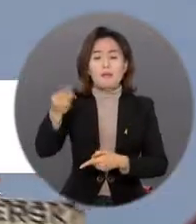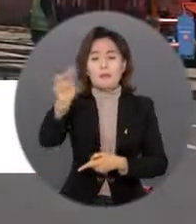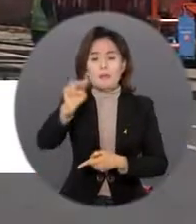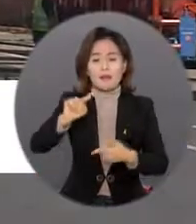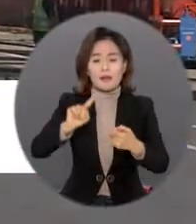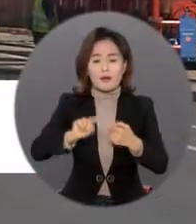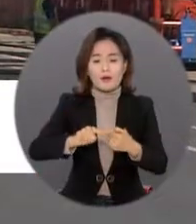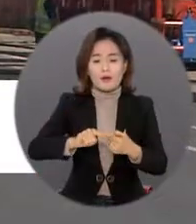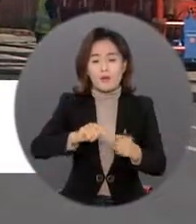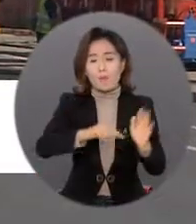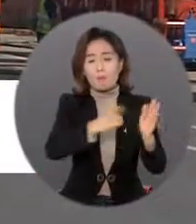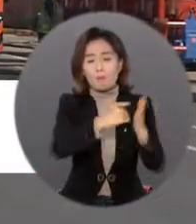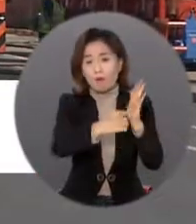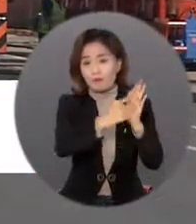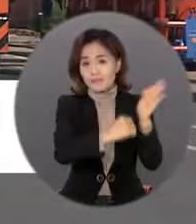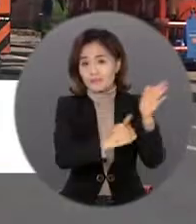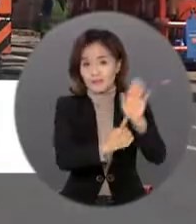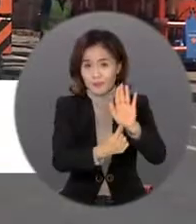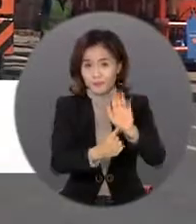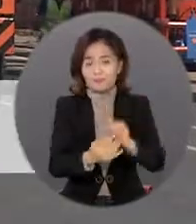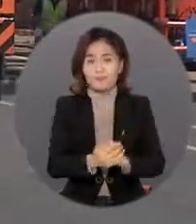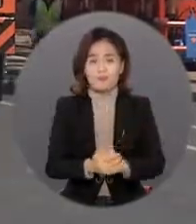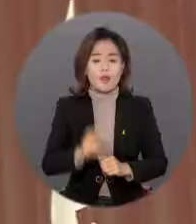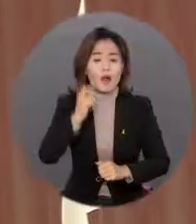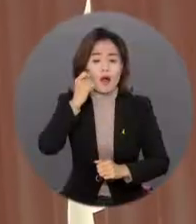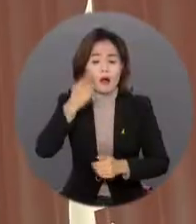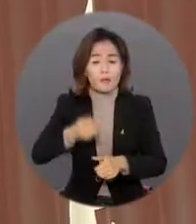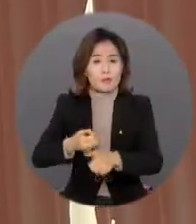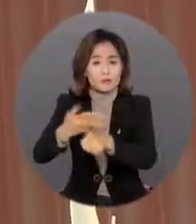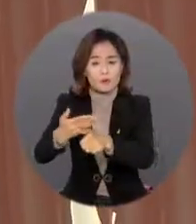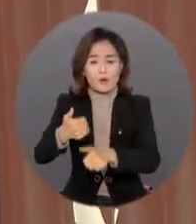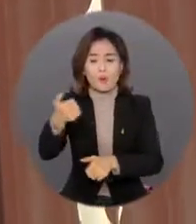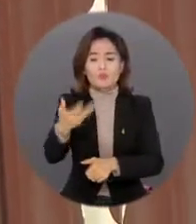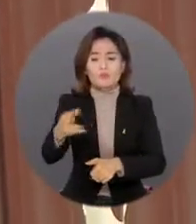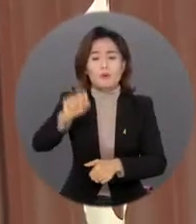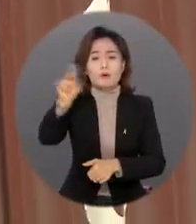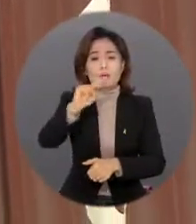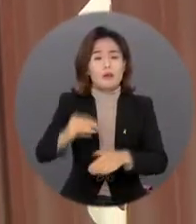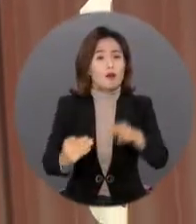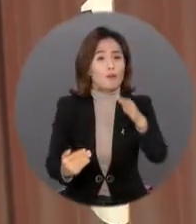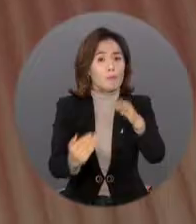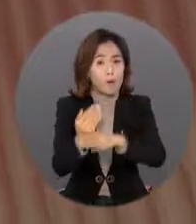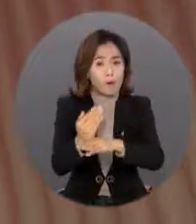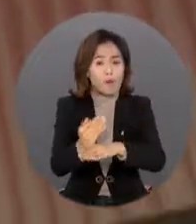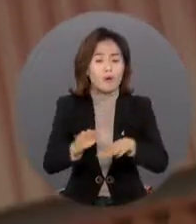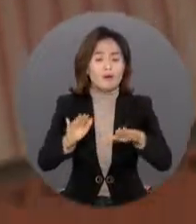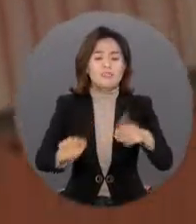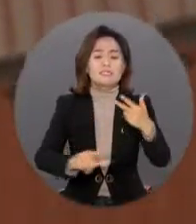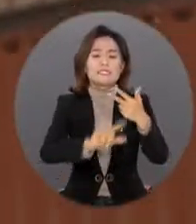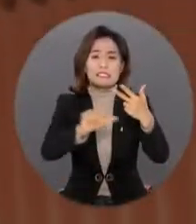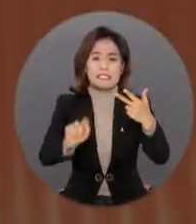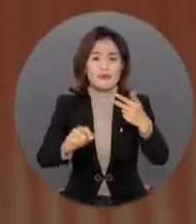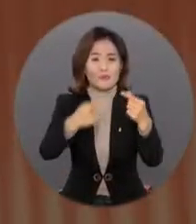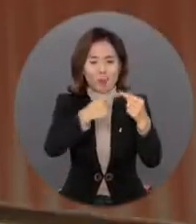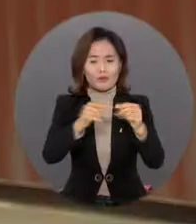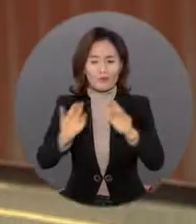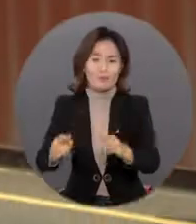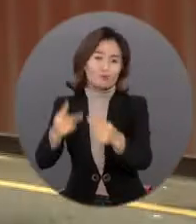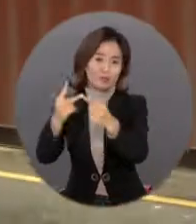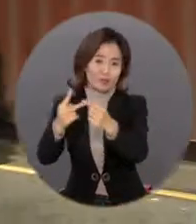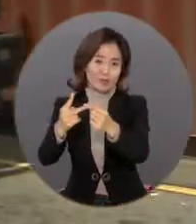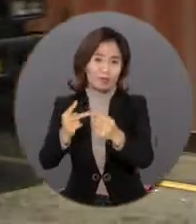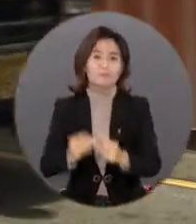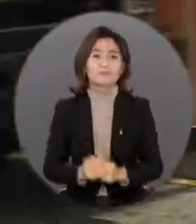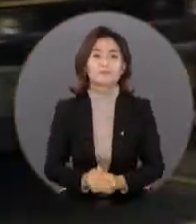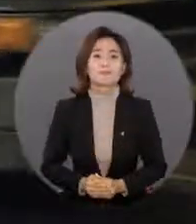달러 흑자로 집계됐습니다. 한 달 수출액이 50억 달러를 넘어선 것은 지난 7월에 이어 두 번째입니다.